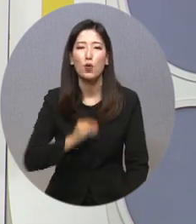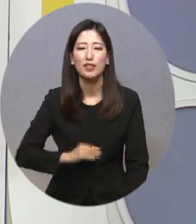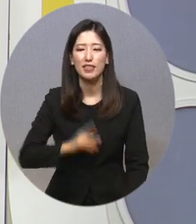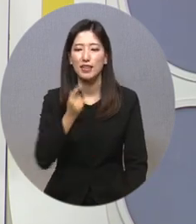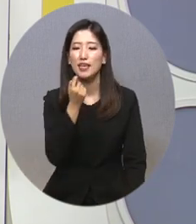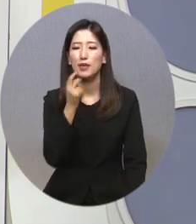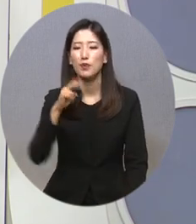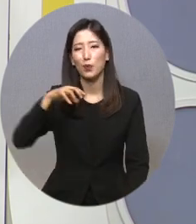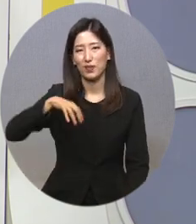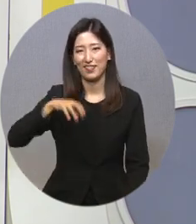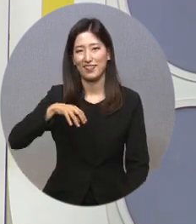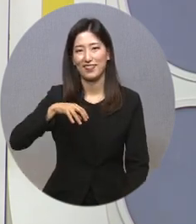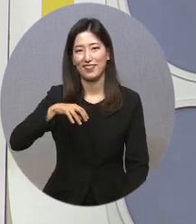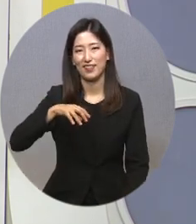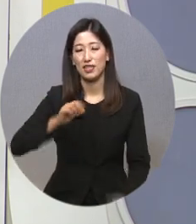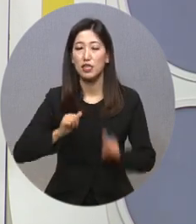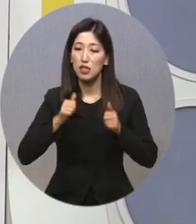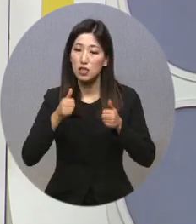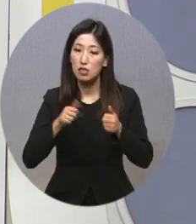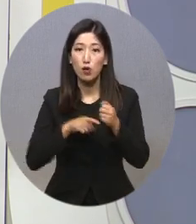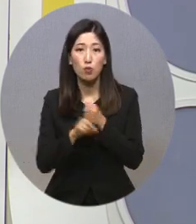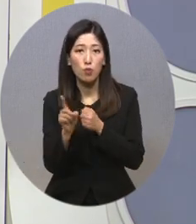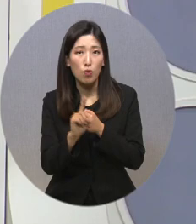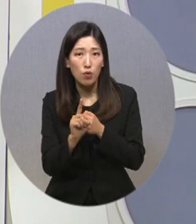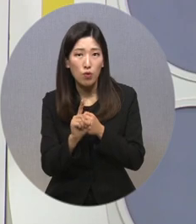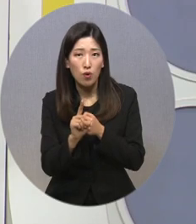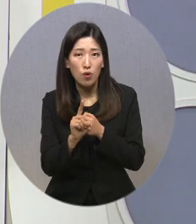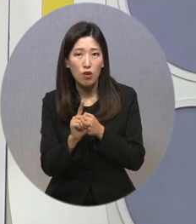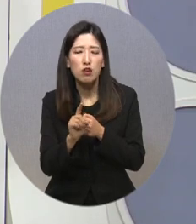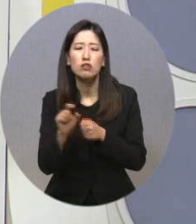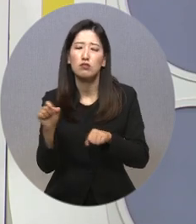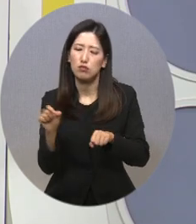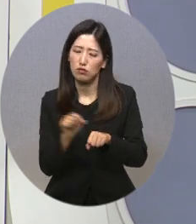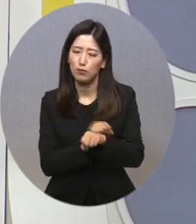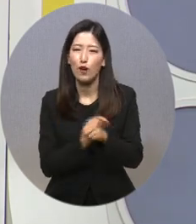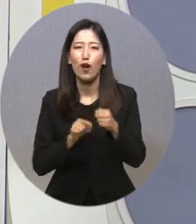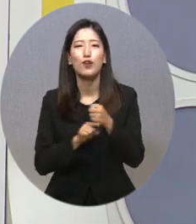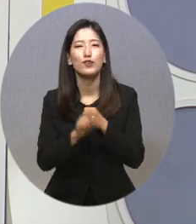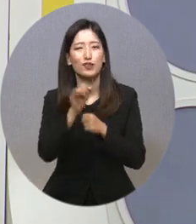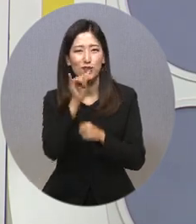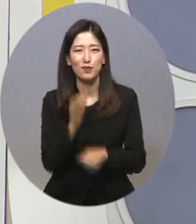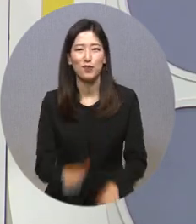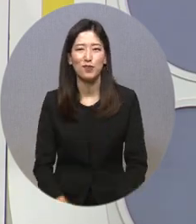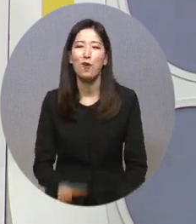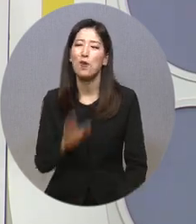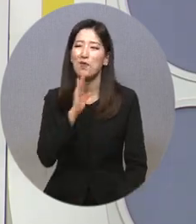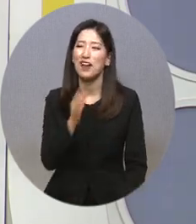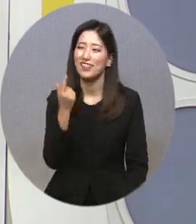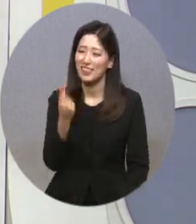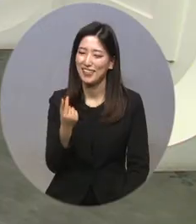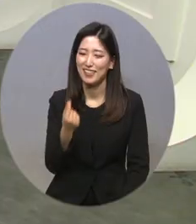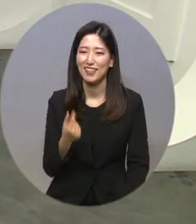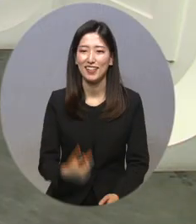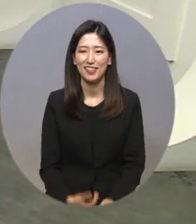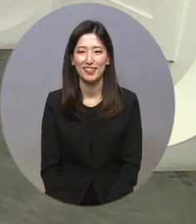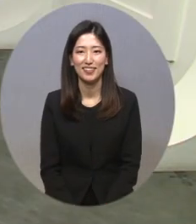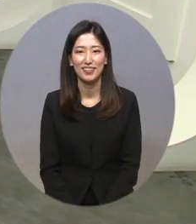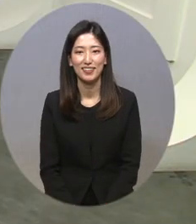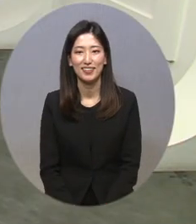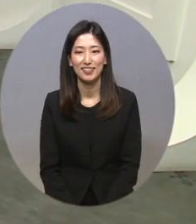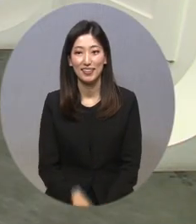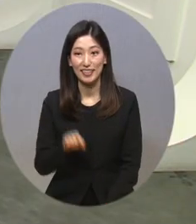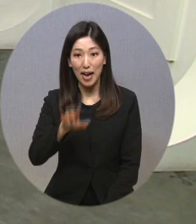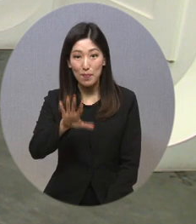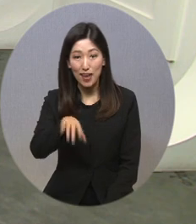스튜디오에서 여러분들께 인사드리는 이유가 있습니다. 아주 특별한 이유죠. 그렇습니다. 네. 여기